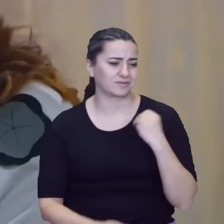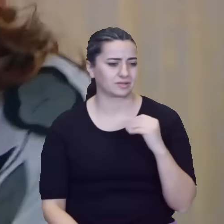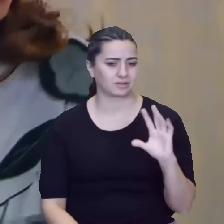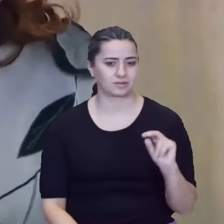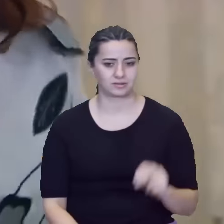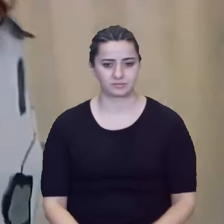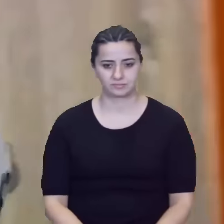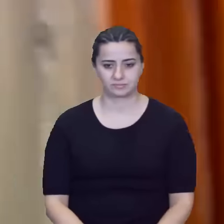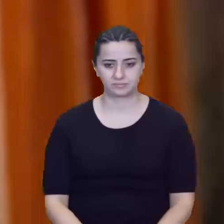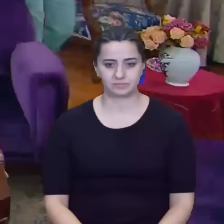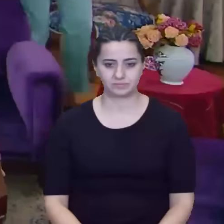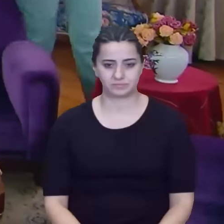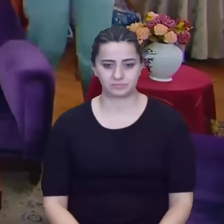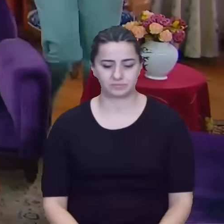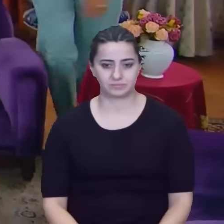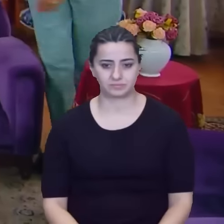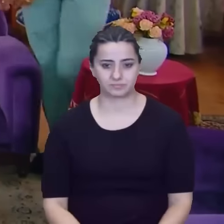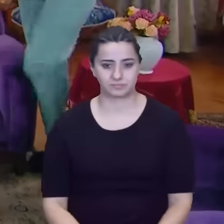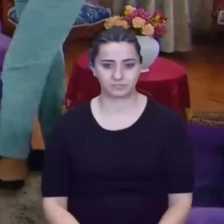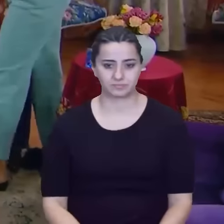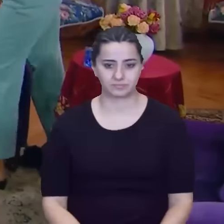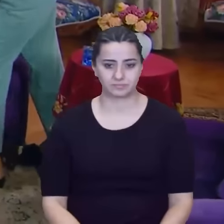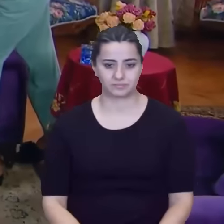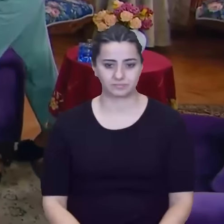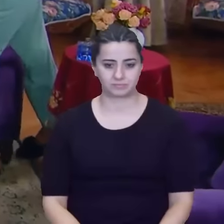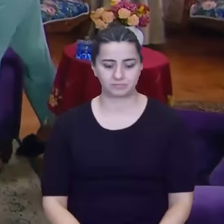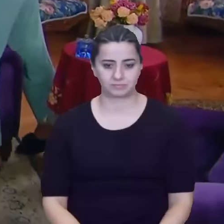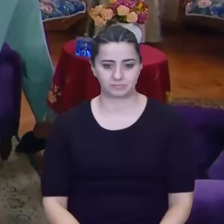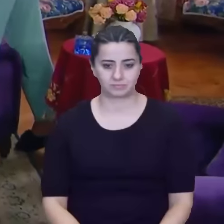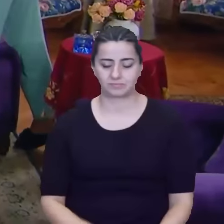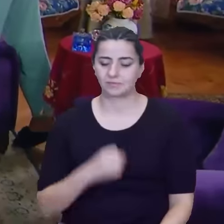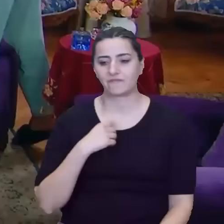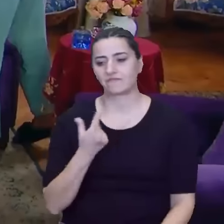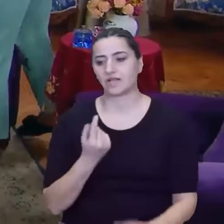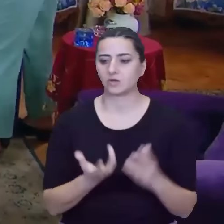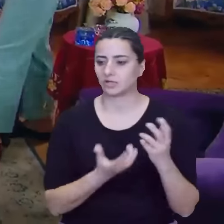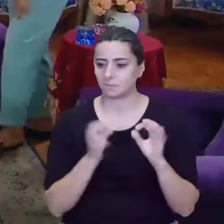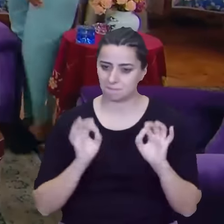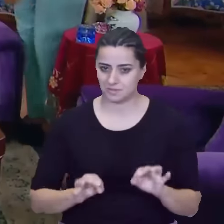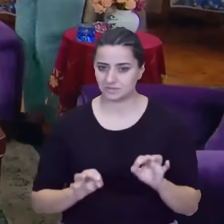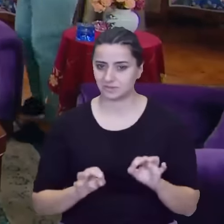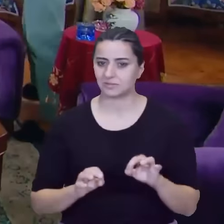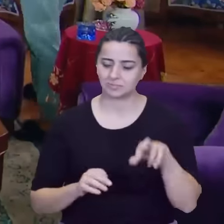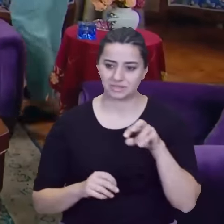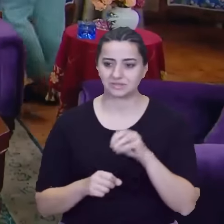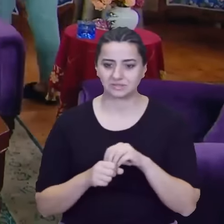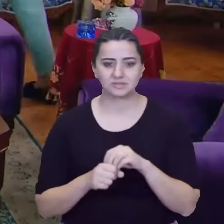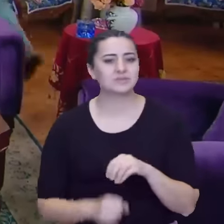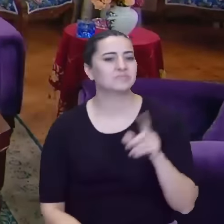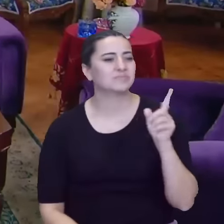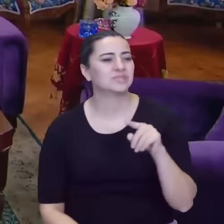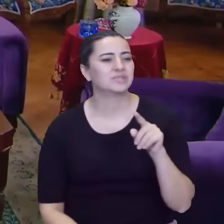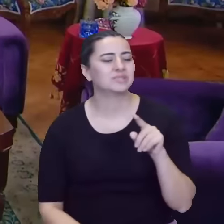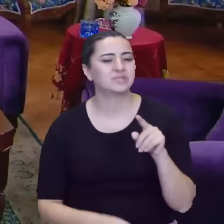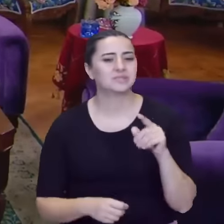uzatırsan. Gülden söylediğiyle kalıp gazeteyi bıkkınca verdi. Ben şu fasulyeleri bir haşlamaya başlayayım. Hı-hı. Birazın için. Ya bir de